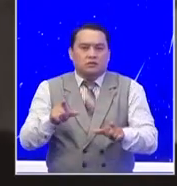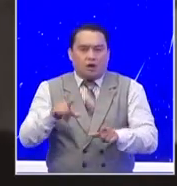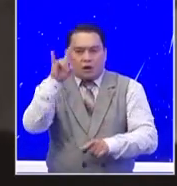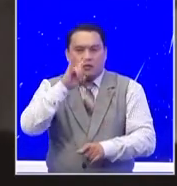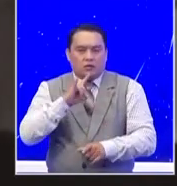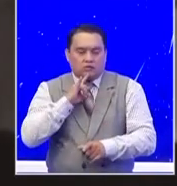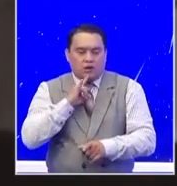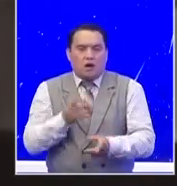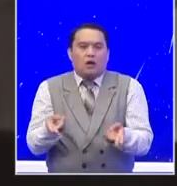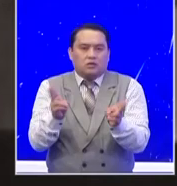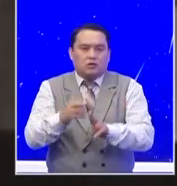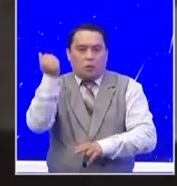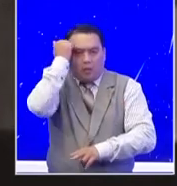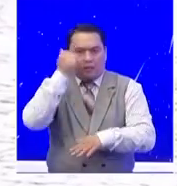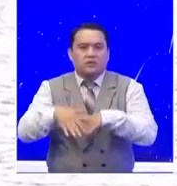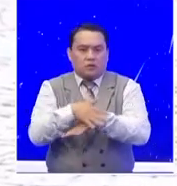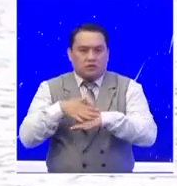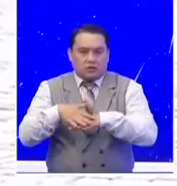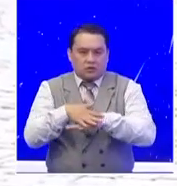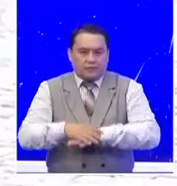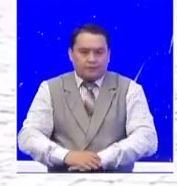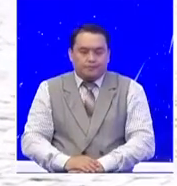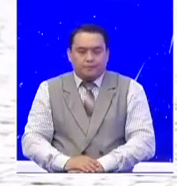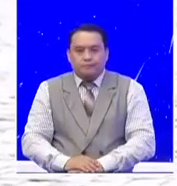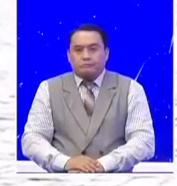навсегда останутся в памяти казахстанцев.